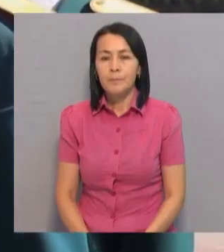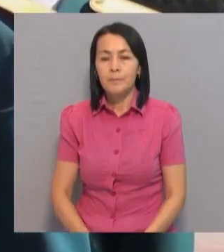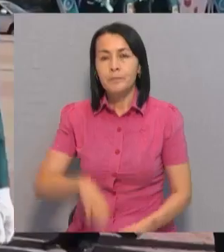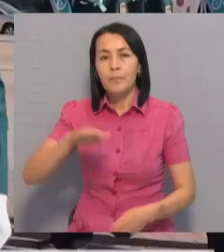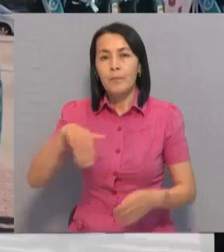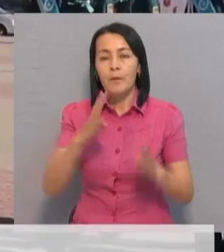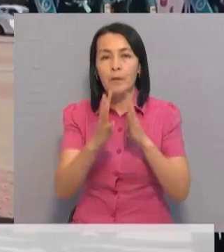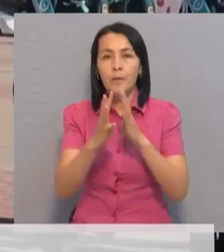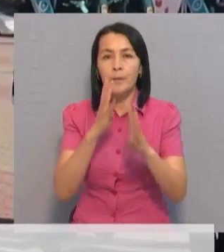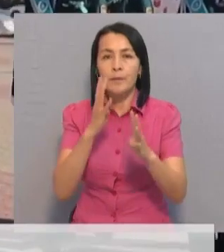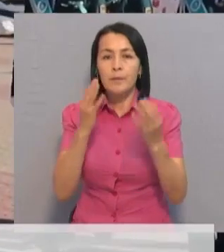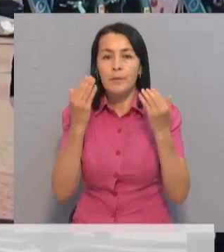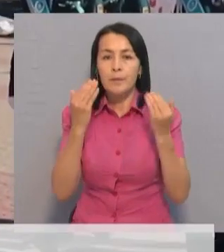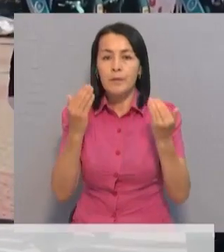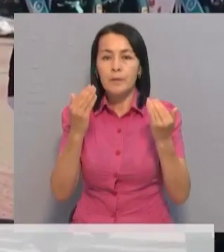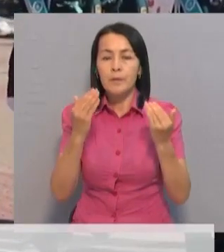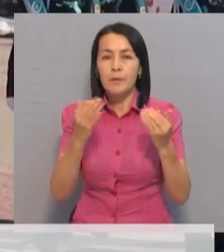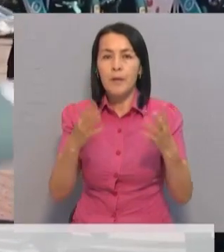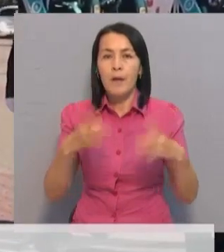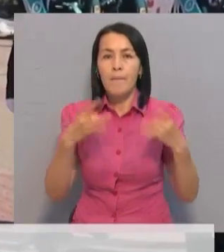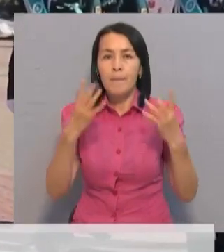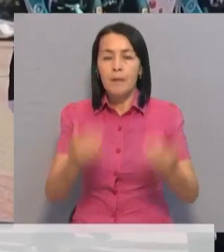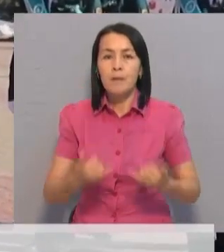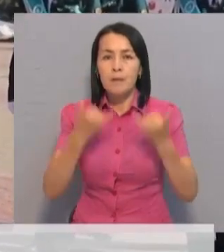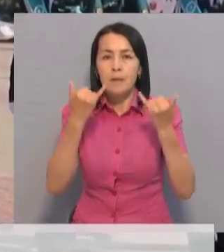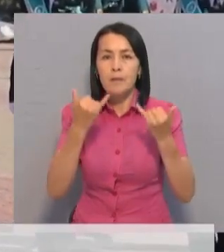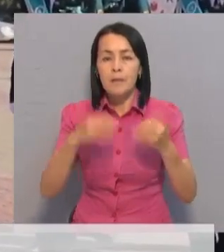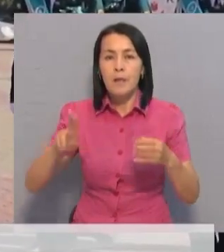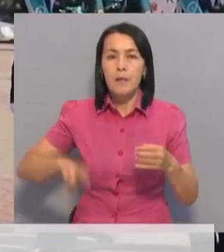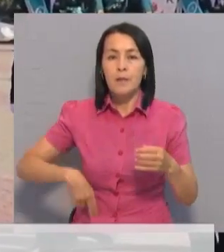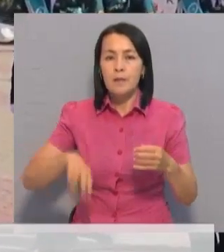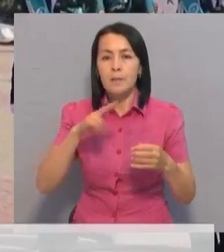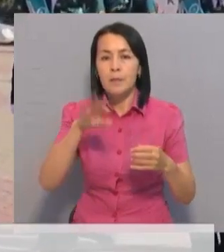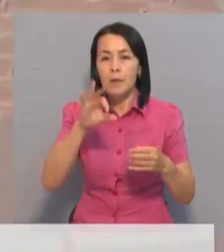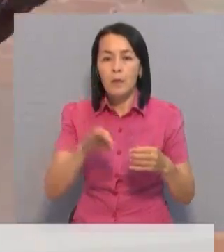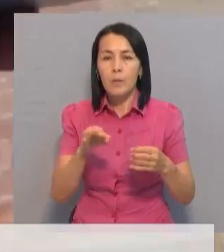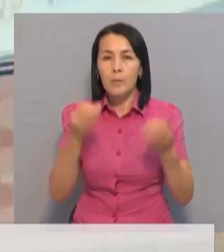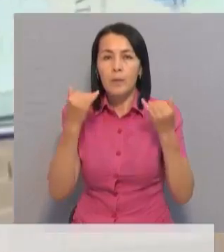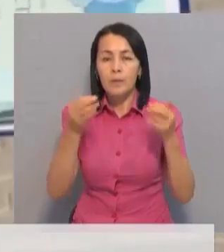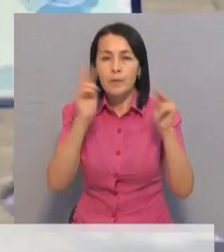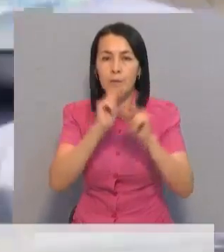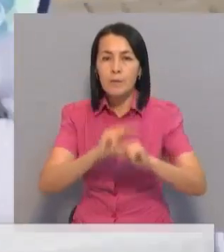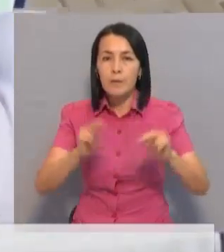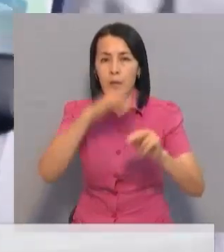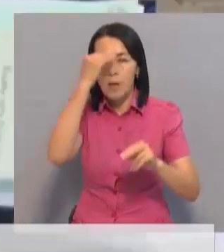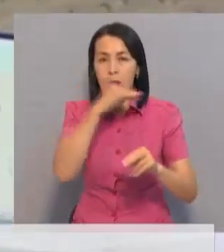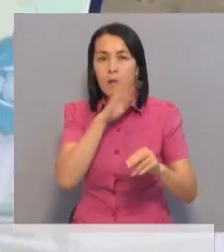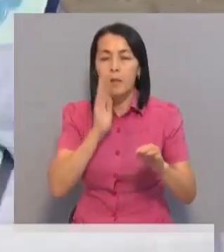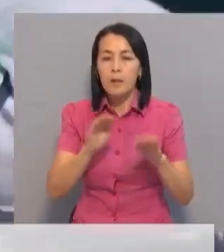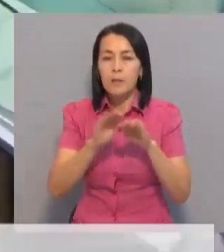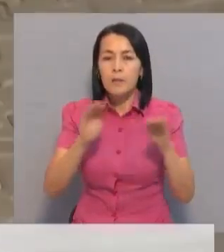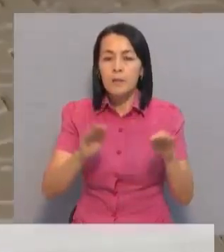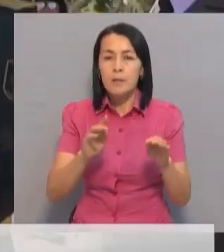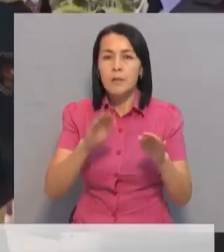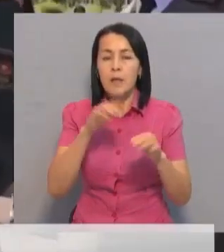После построения и троекратного ура виновников праздника поздравил начальник школы полковник Пернихан Орынбеков. Преподаватели и родители учеников, начальник